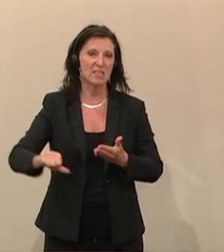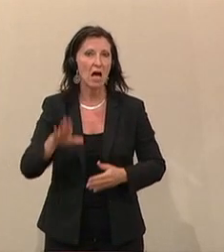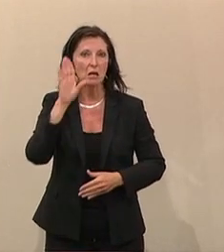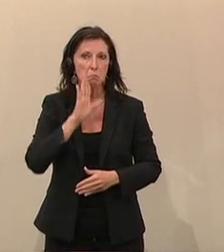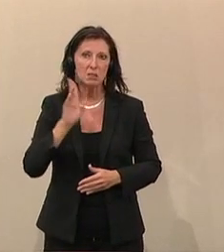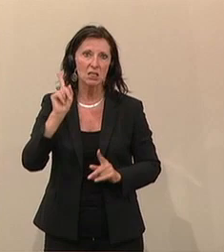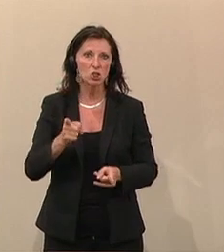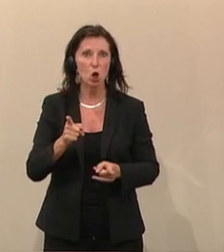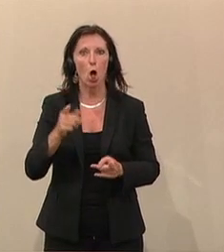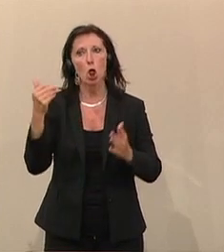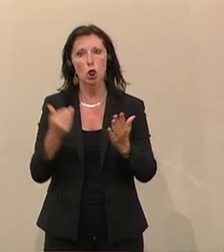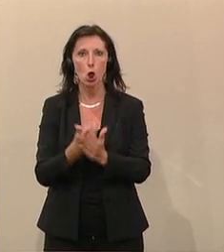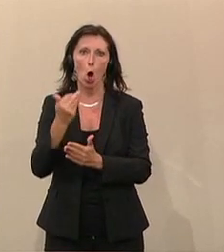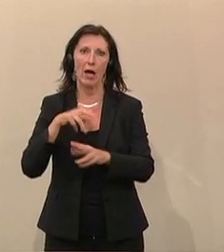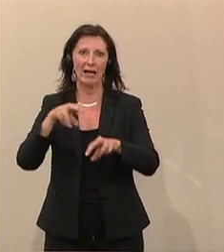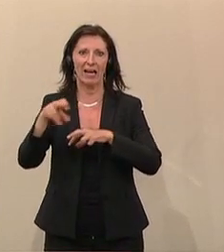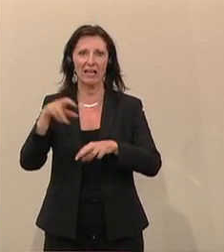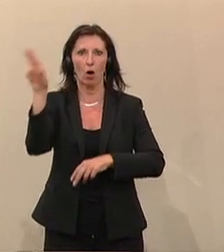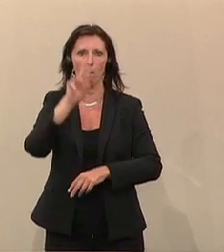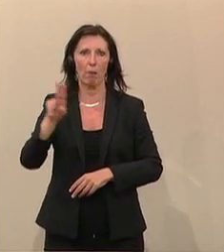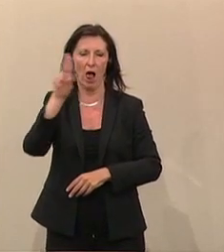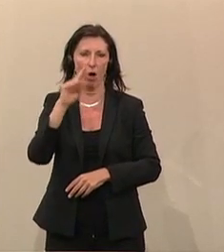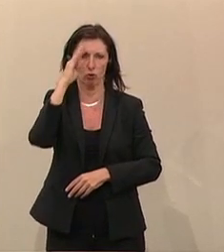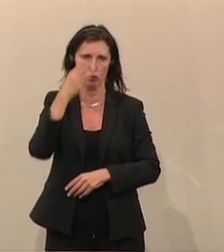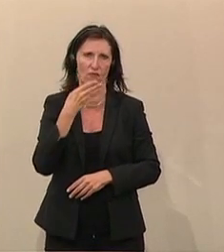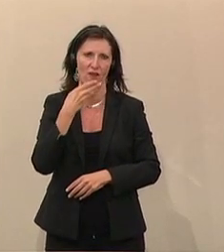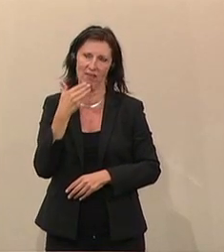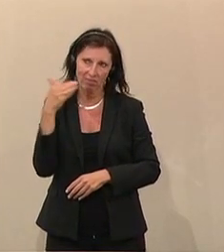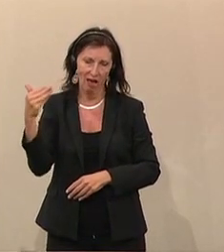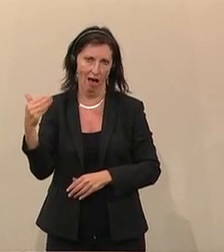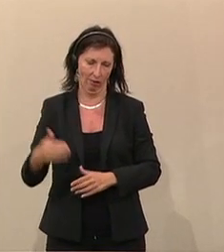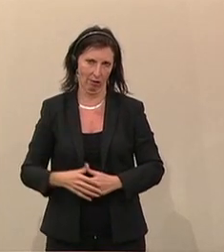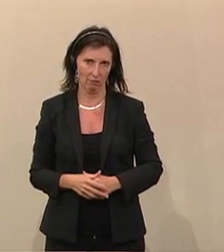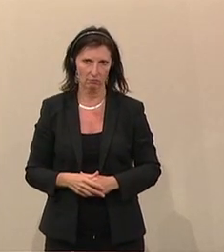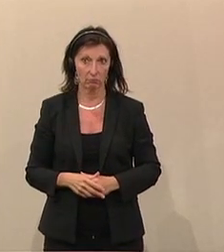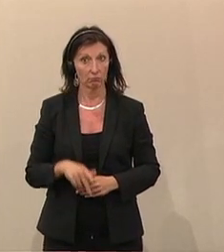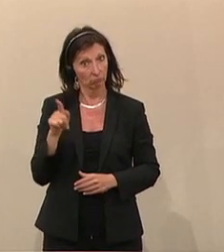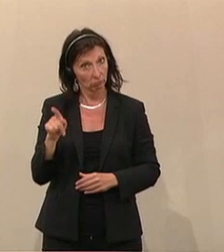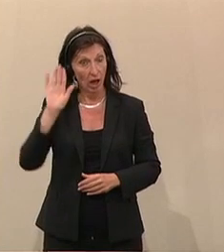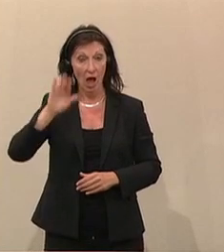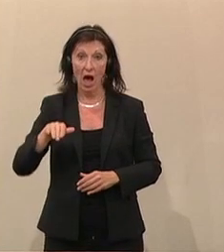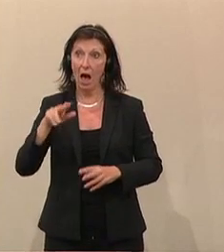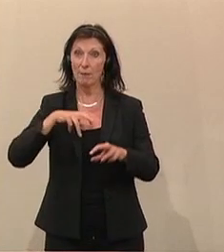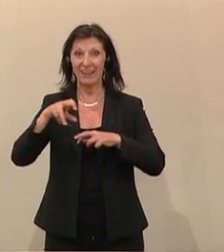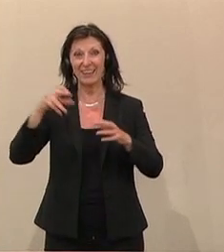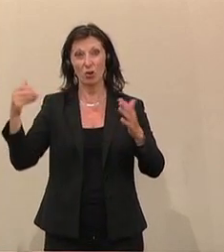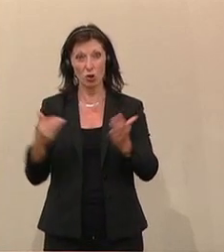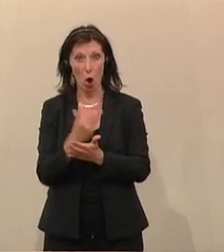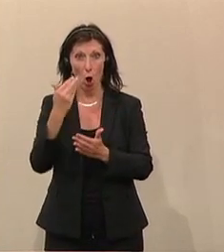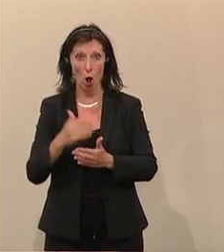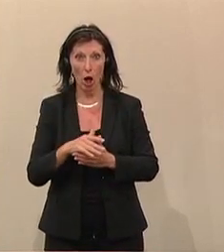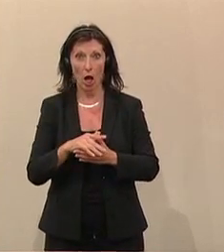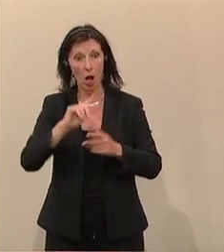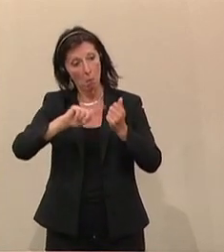bitte bei der neuen blau schwarzen regierung bedanken auskunft seit die neue regierung im amt ist sind die